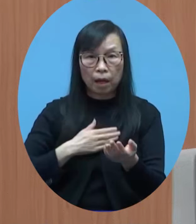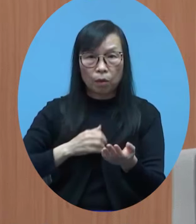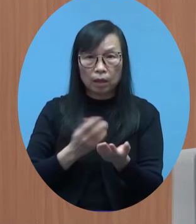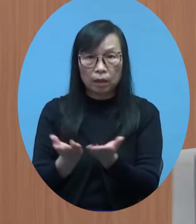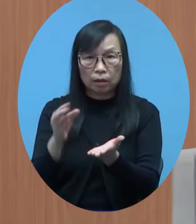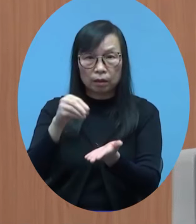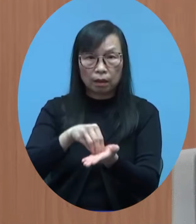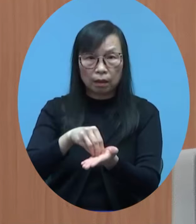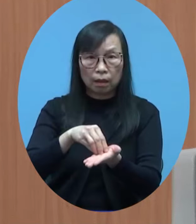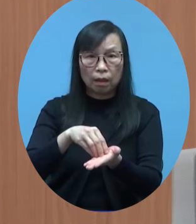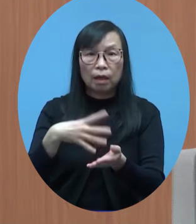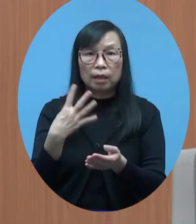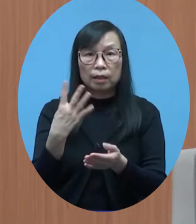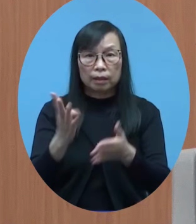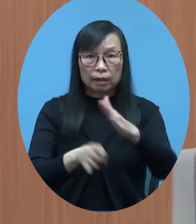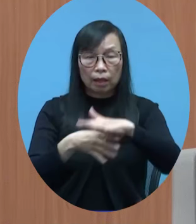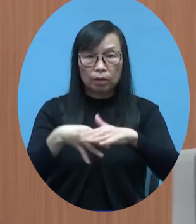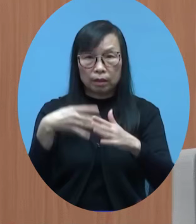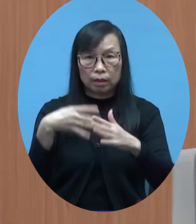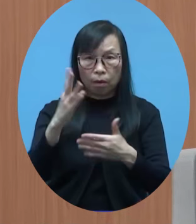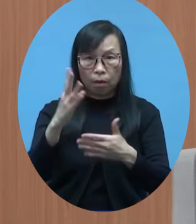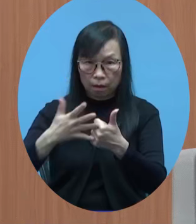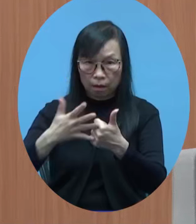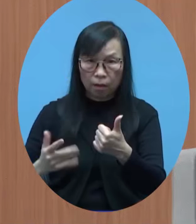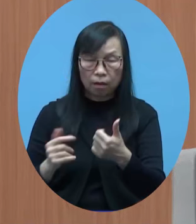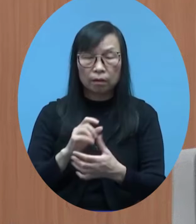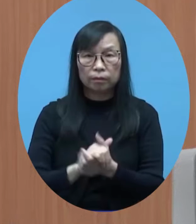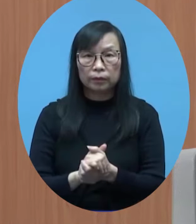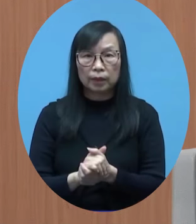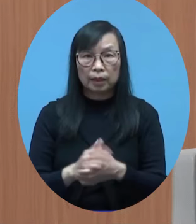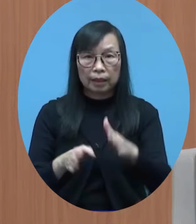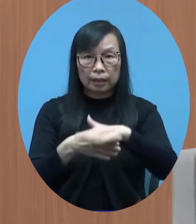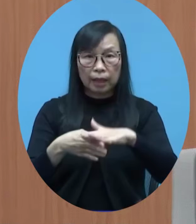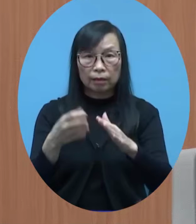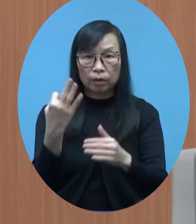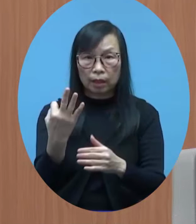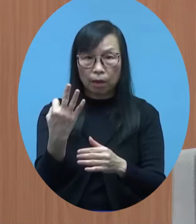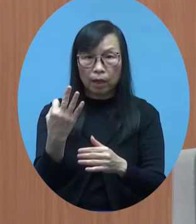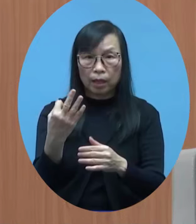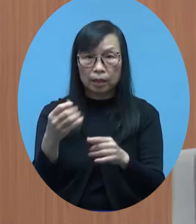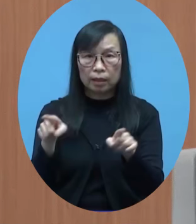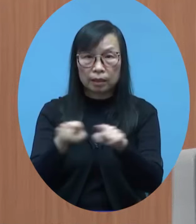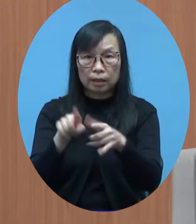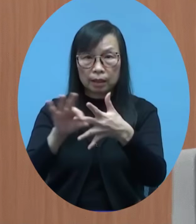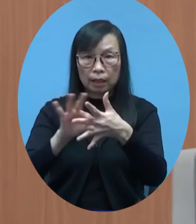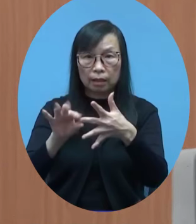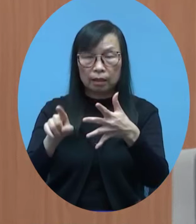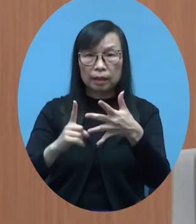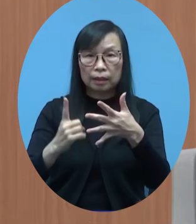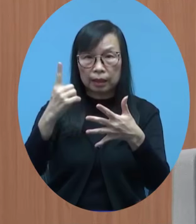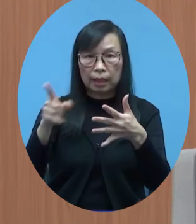診個案咧，就應該有4個單位咧受影響嘅。其實3個單位咧都係同一層咧，係打對面